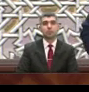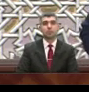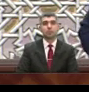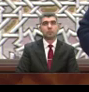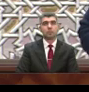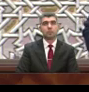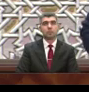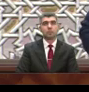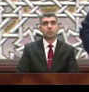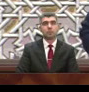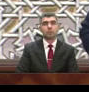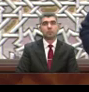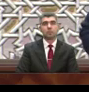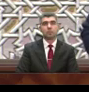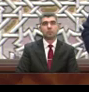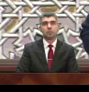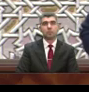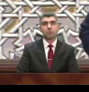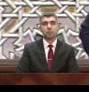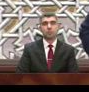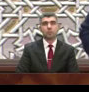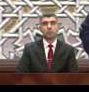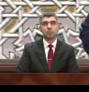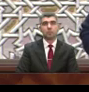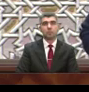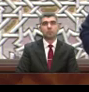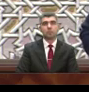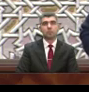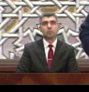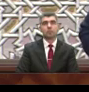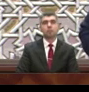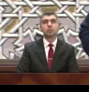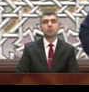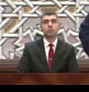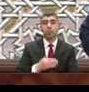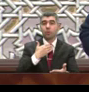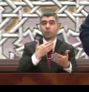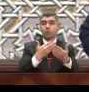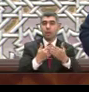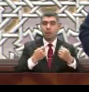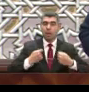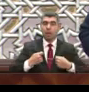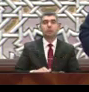نعم اذا نعم اذا انا عرفت السيد الوزير، تفضل. شكرا سيده الرئيسه.